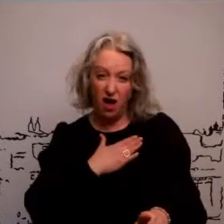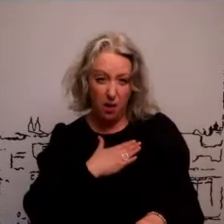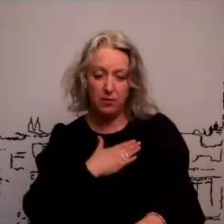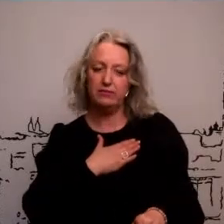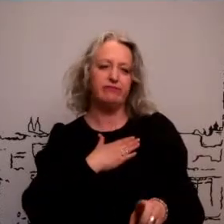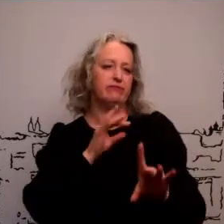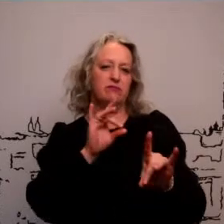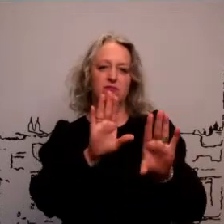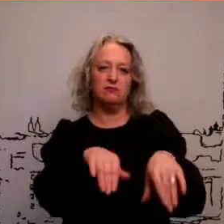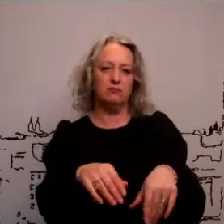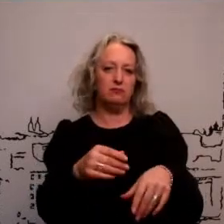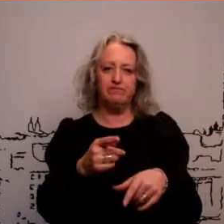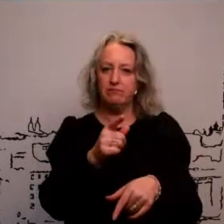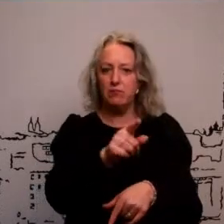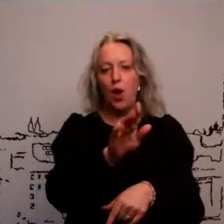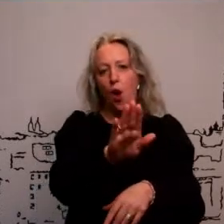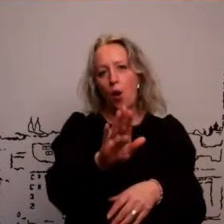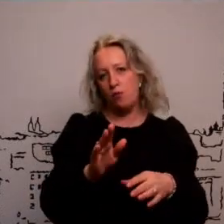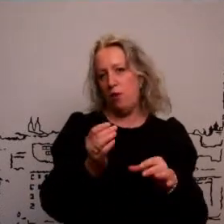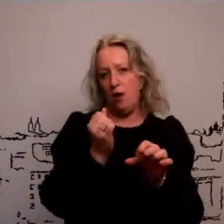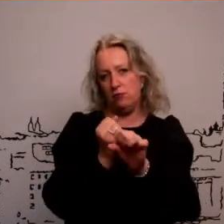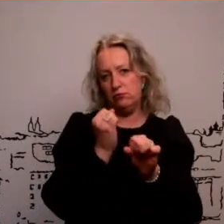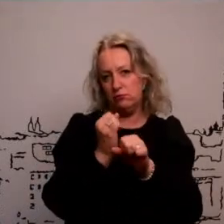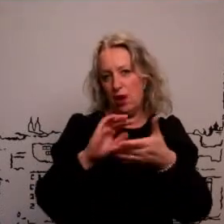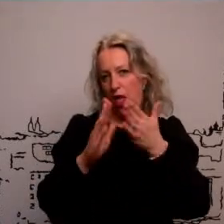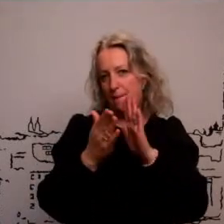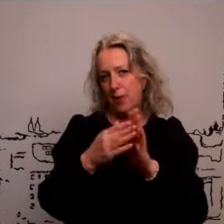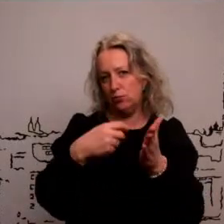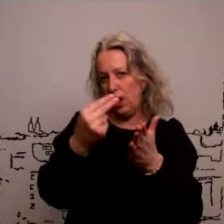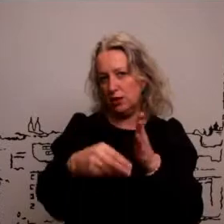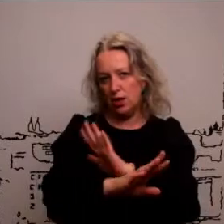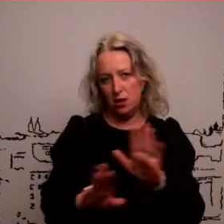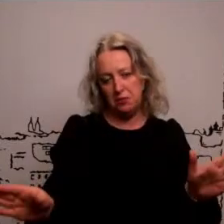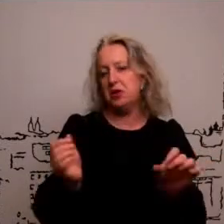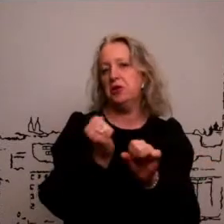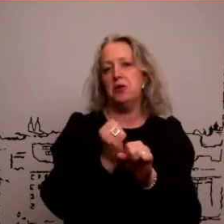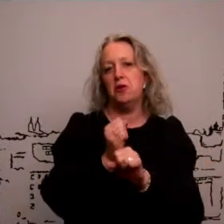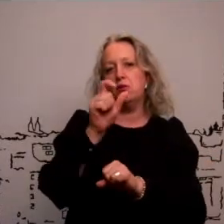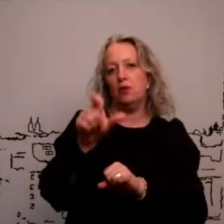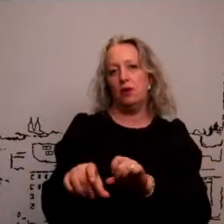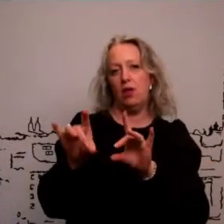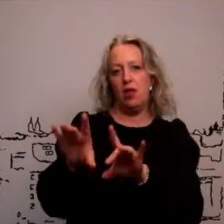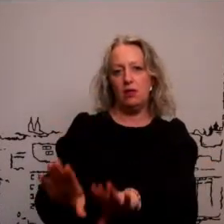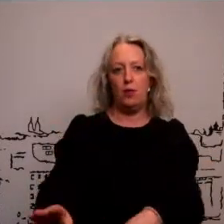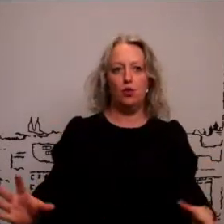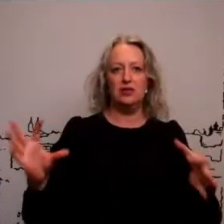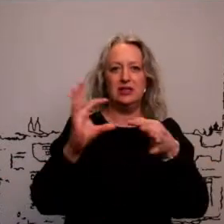ei tahagi sõlmida neid lepinguid ja jätab seal tööta ja noh, endast nagu